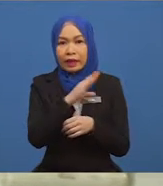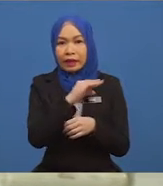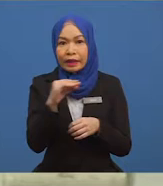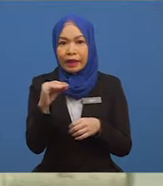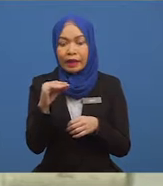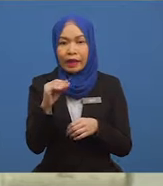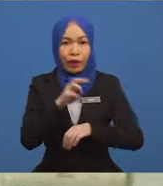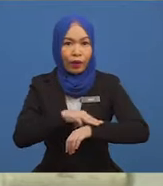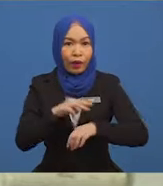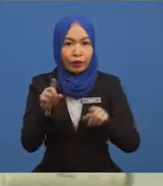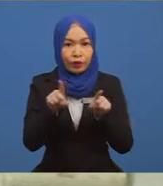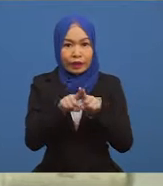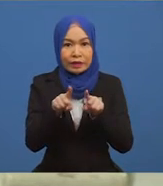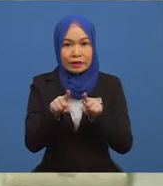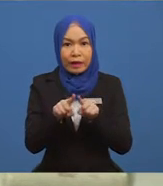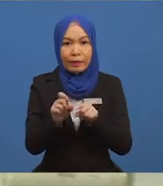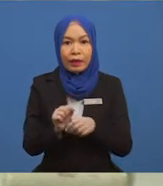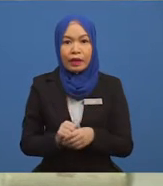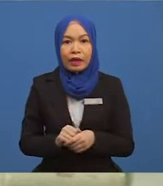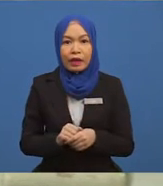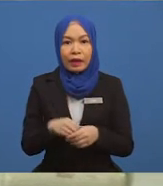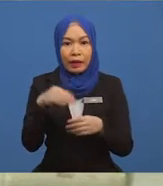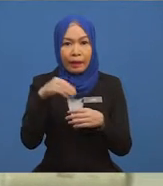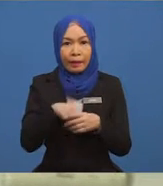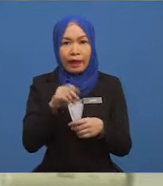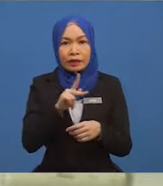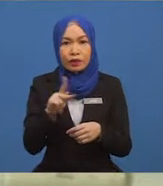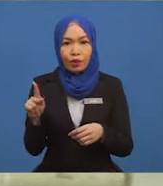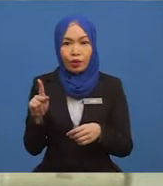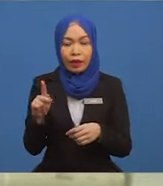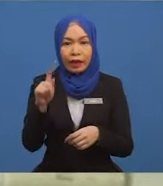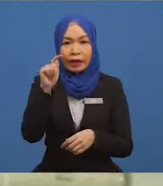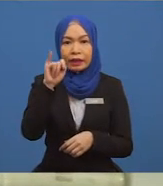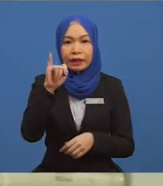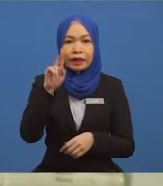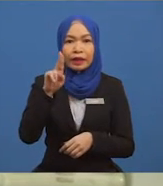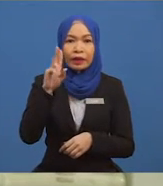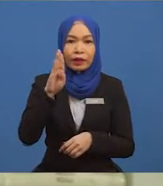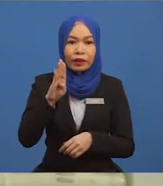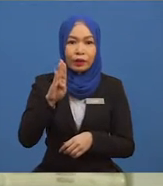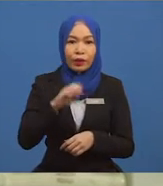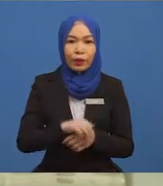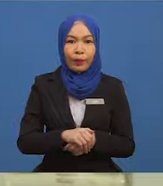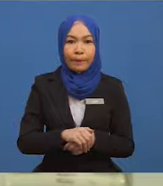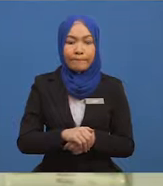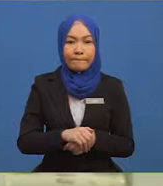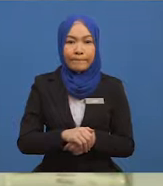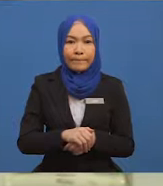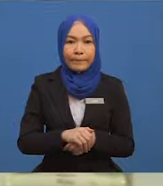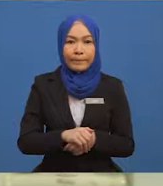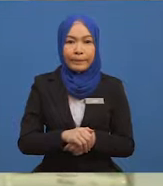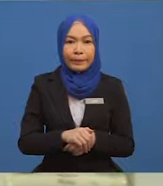sama, celupkan setiap hujung tiup penghantar ke dalam setiap tabung didih